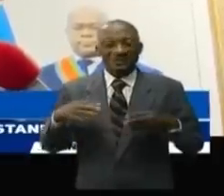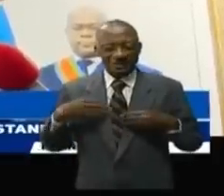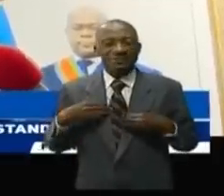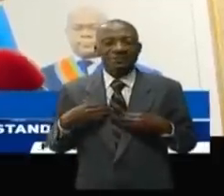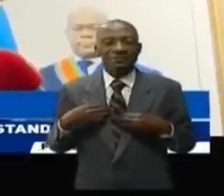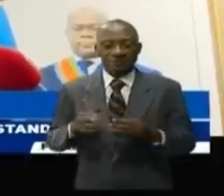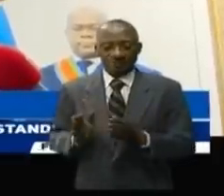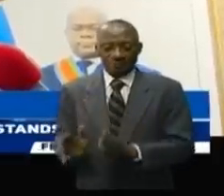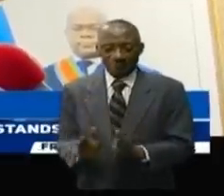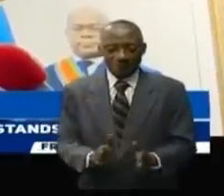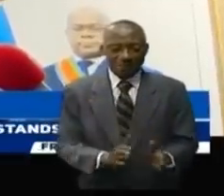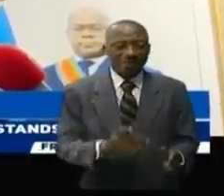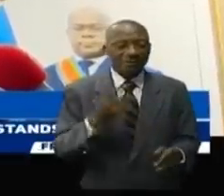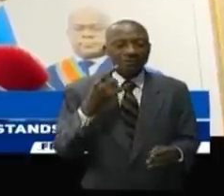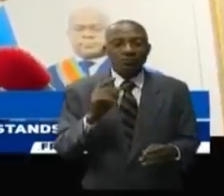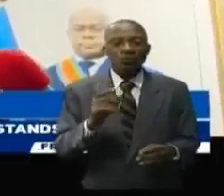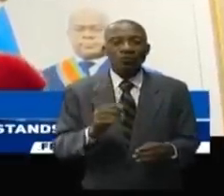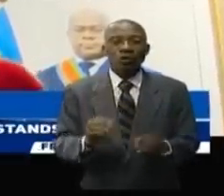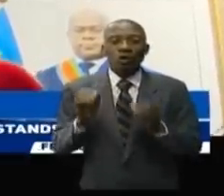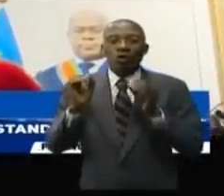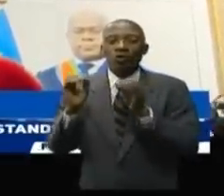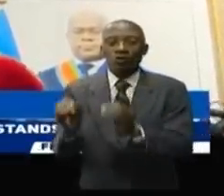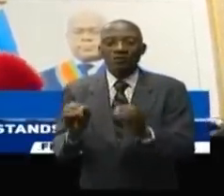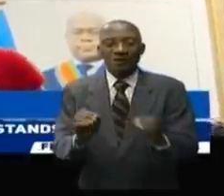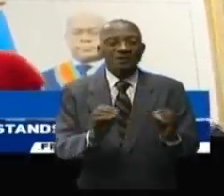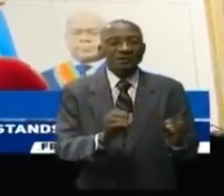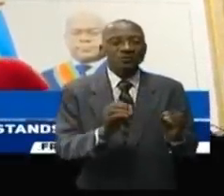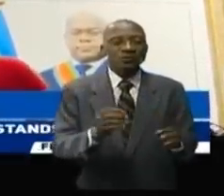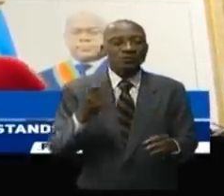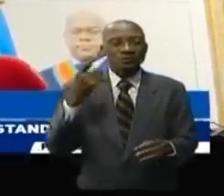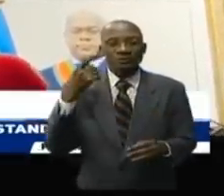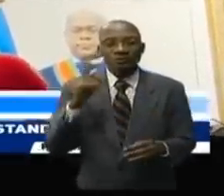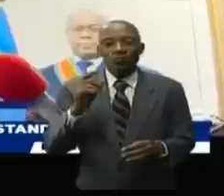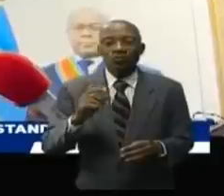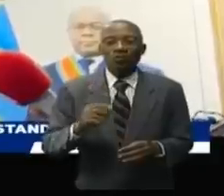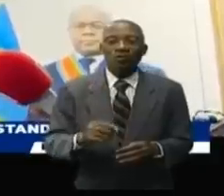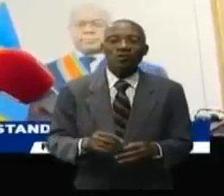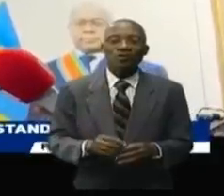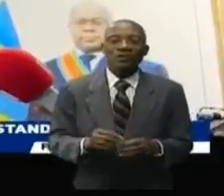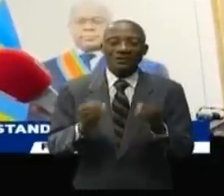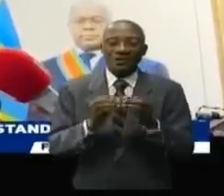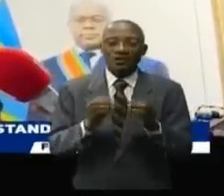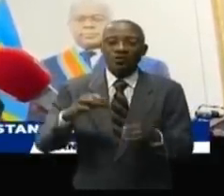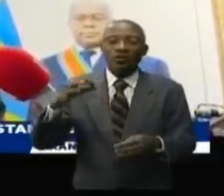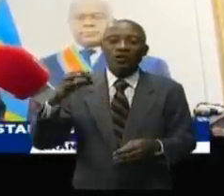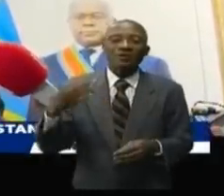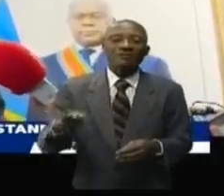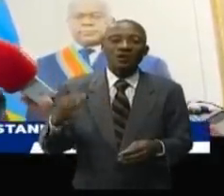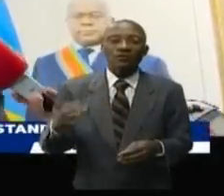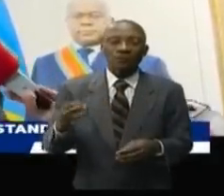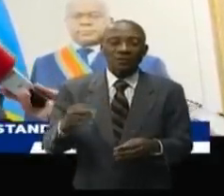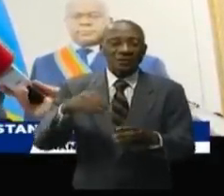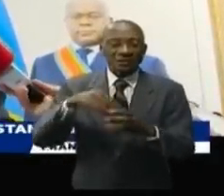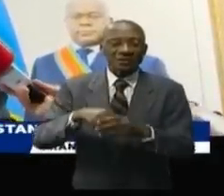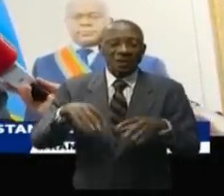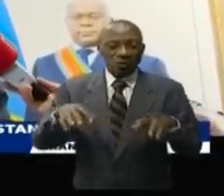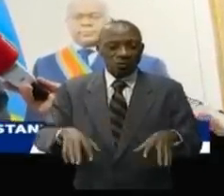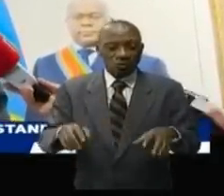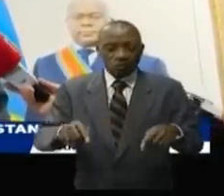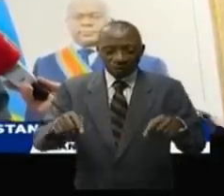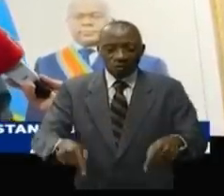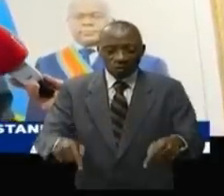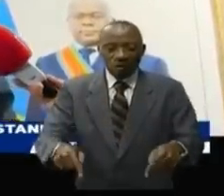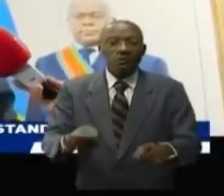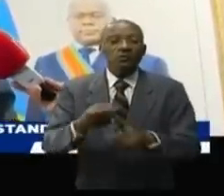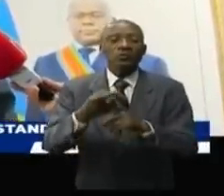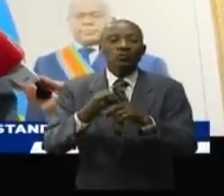francophonie, où nous avons invité aussi tous les pays de la francophonie à venir participer. Ça fait 4 ans que nous n'avions pas eu de sommet en